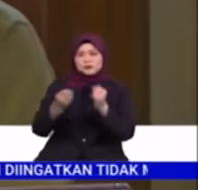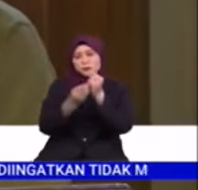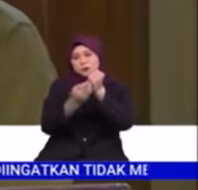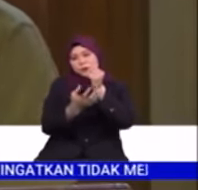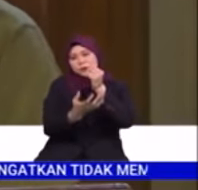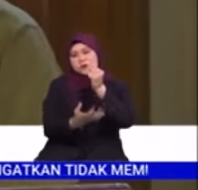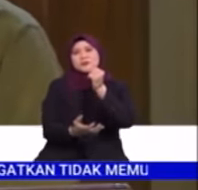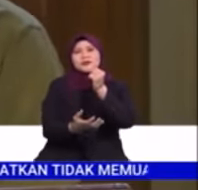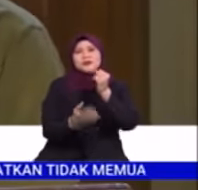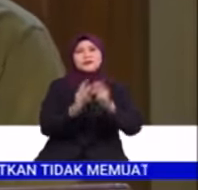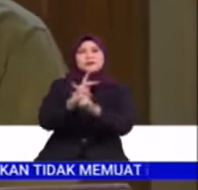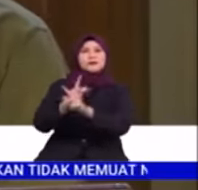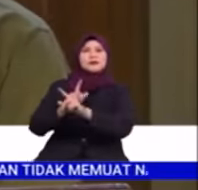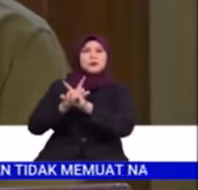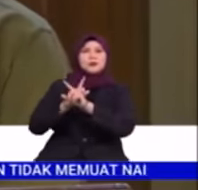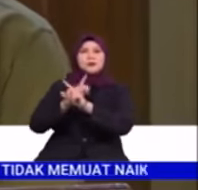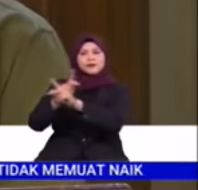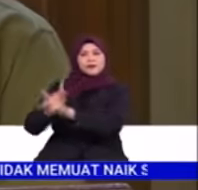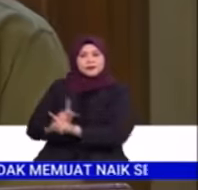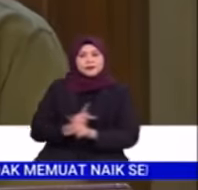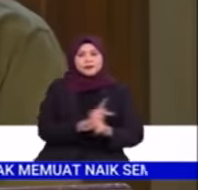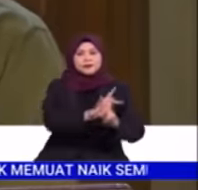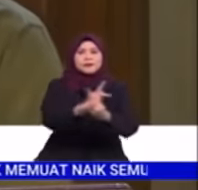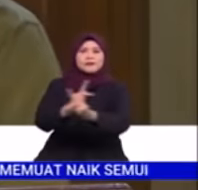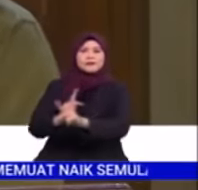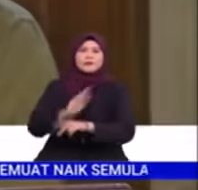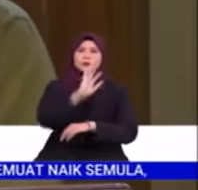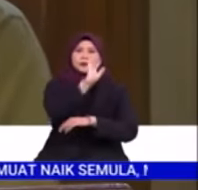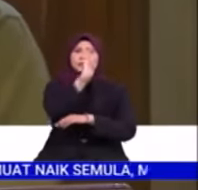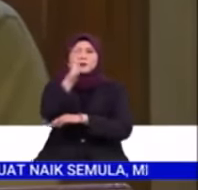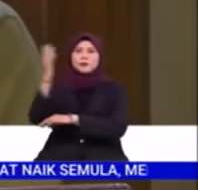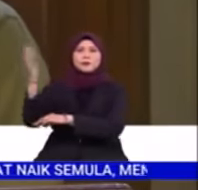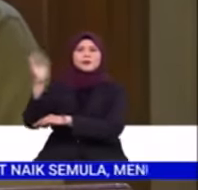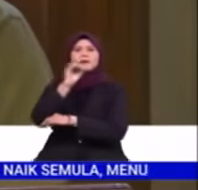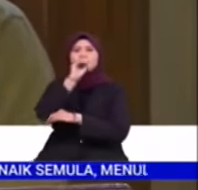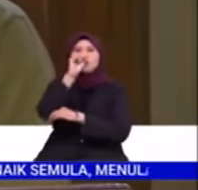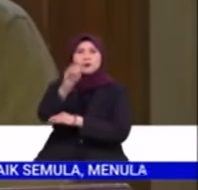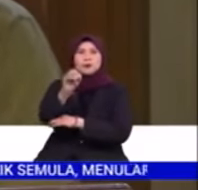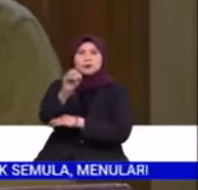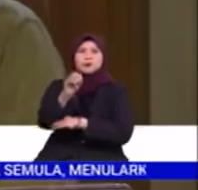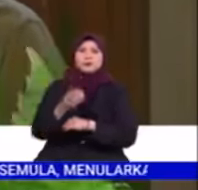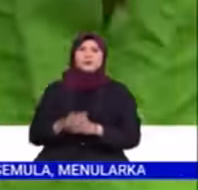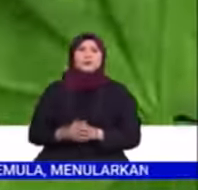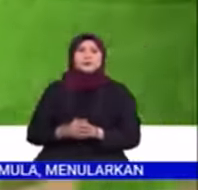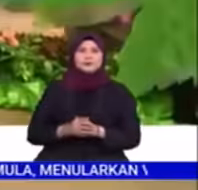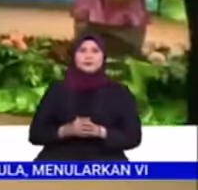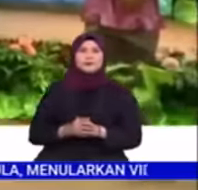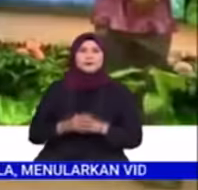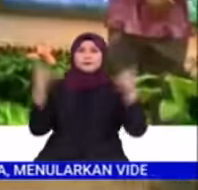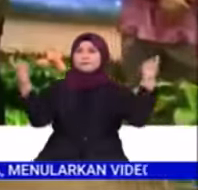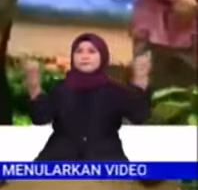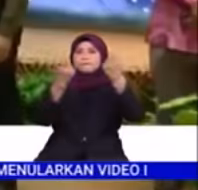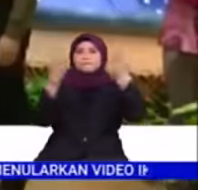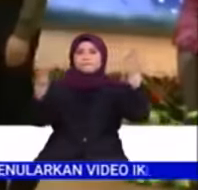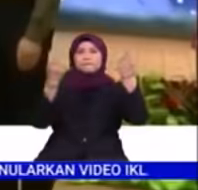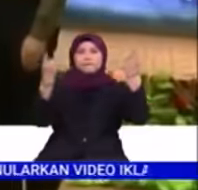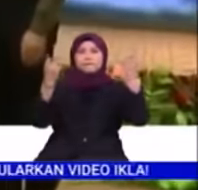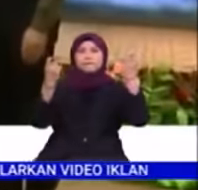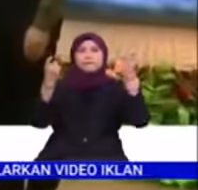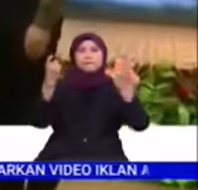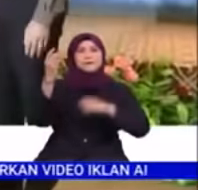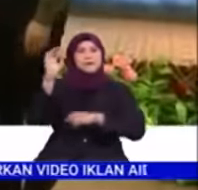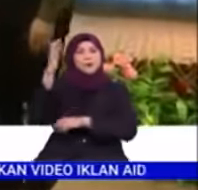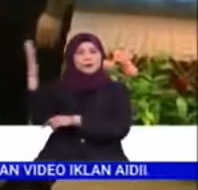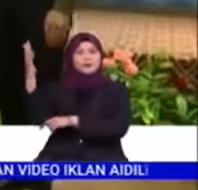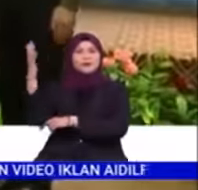dengan melindungi dan memelihara hutan asli Kita sebenarnya sambutan ini ketua menteri